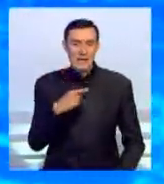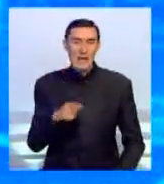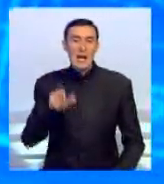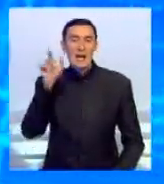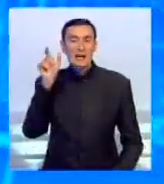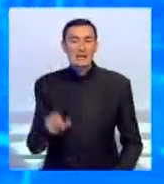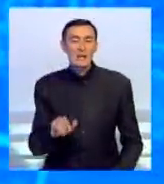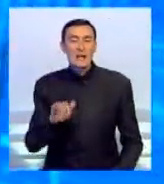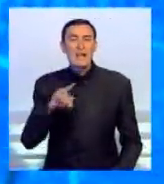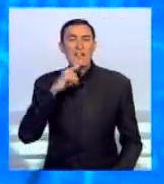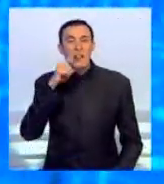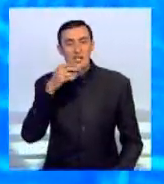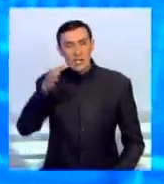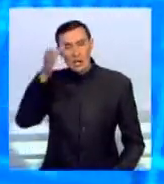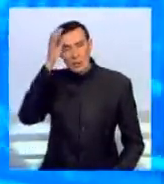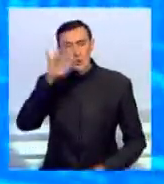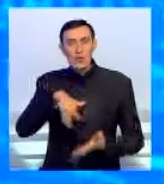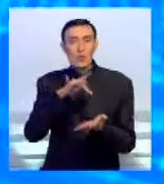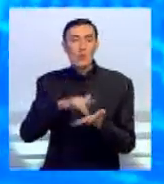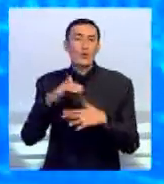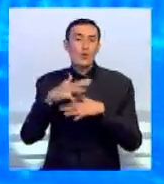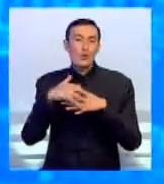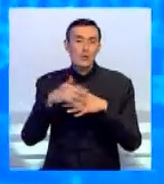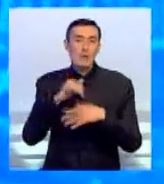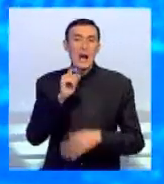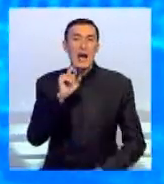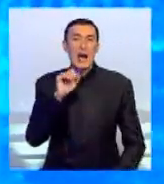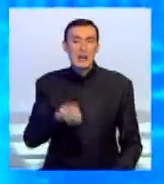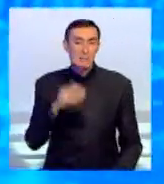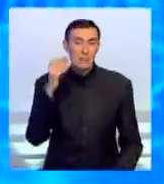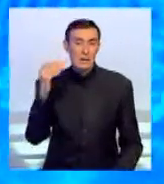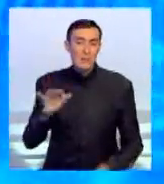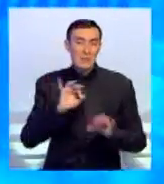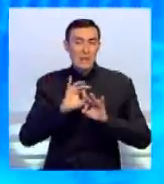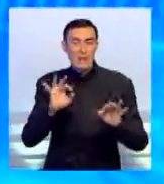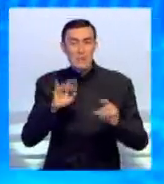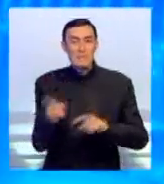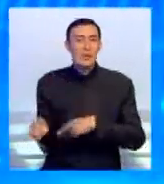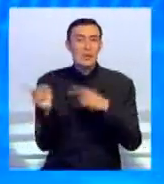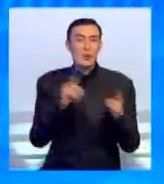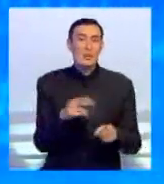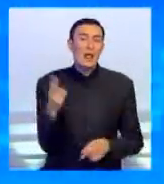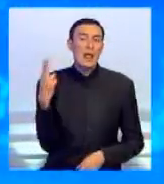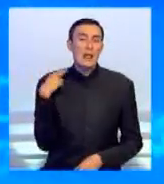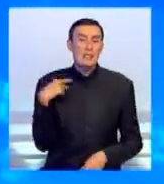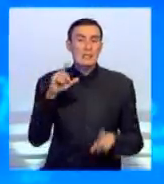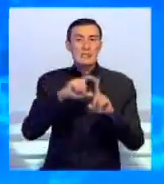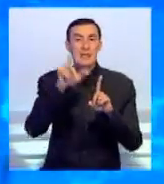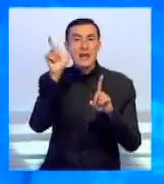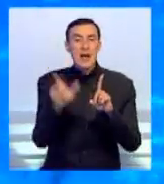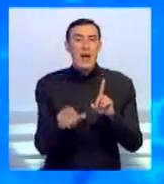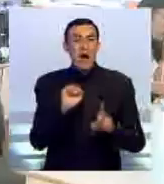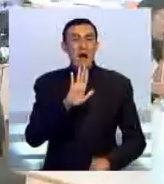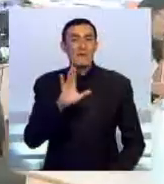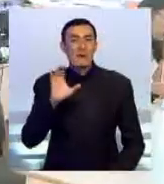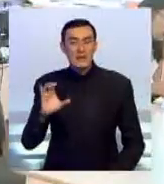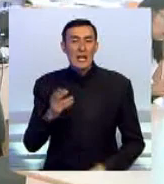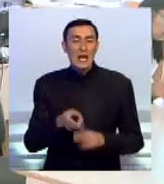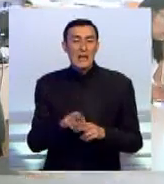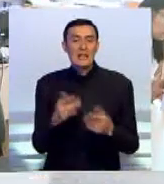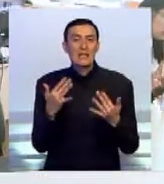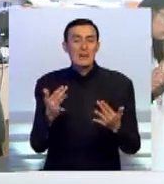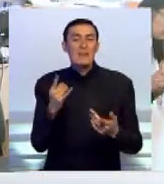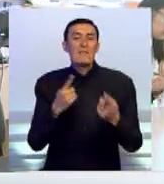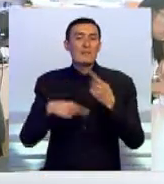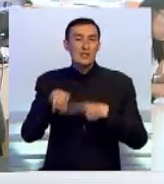считает кандидат филологических наук из Кокшетау Нуртас Ахат. По его словам, переход на латинский алфавит не просто требование времени, это